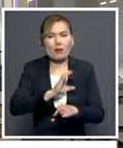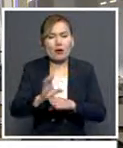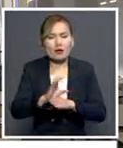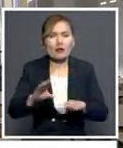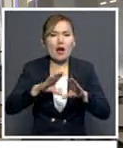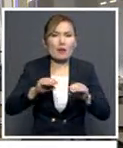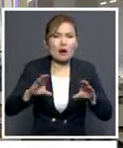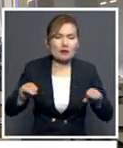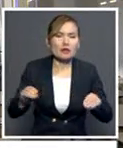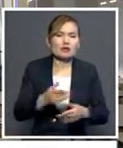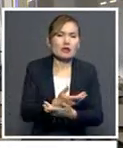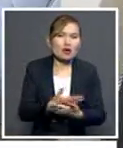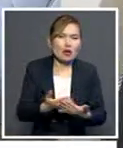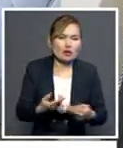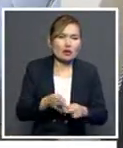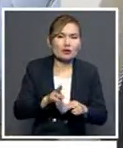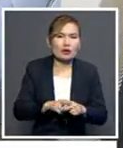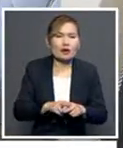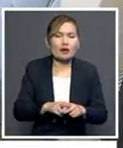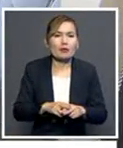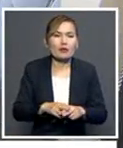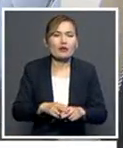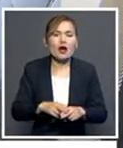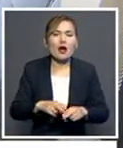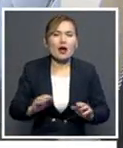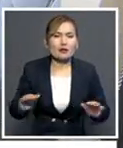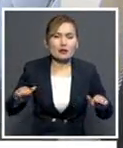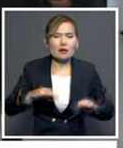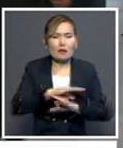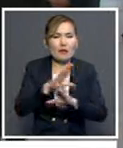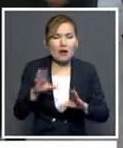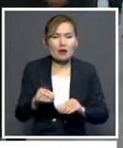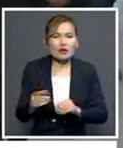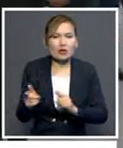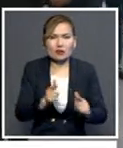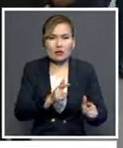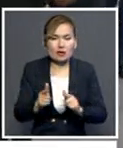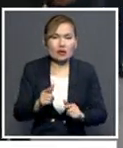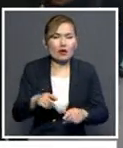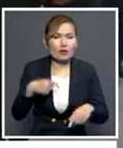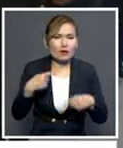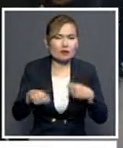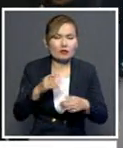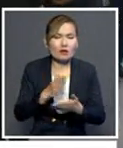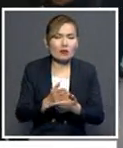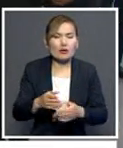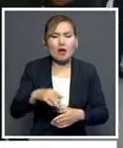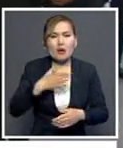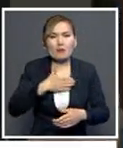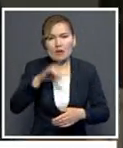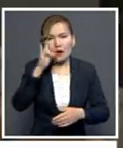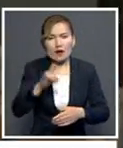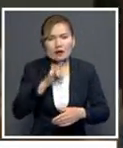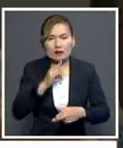поролон, матрас, тұтас және жұмсақ жиһаз жасаумен айналысып келеді. Өндірісте қолданылатын барлық материал экологиялық